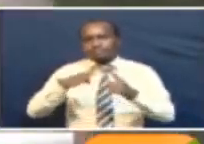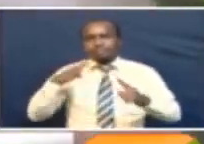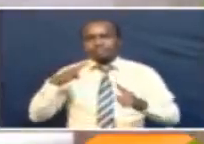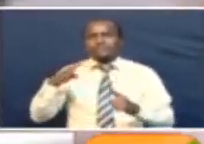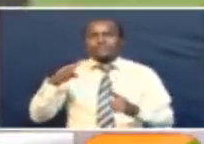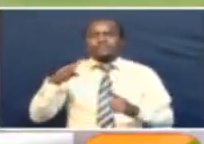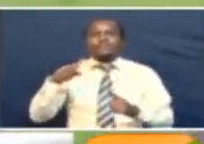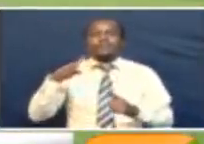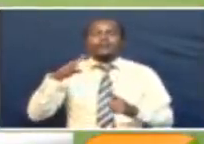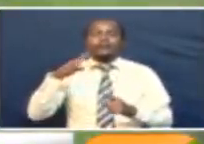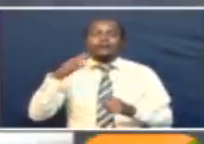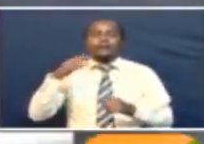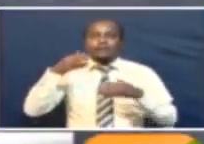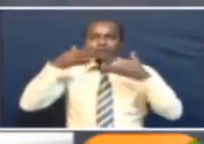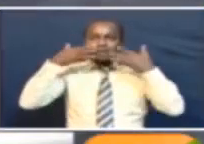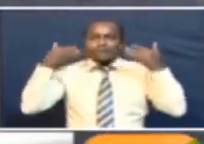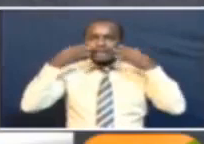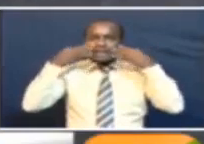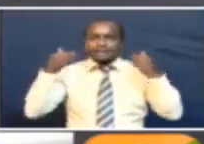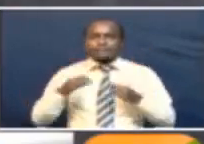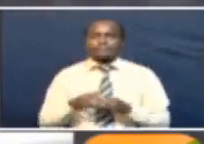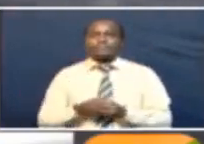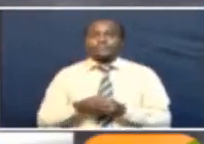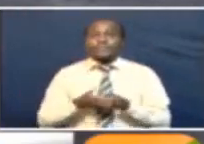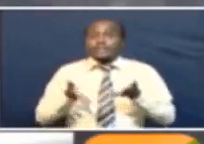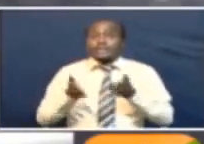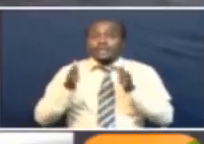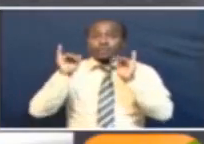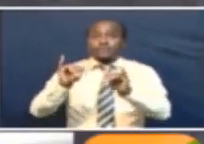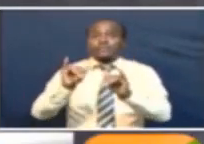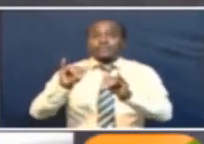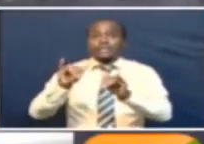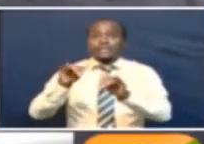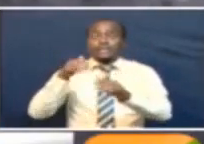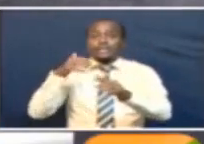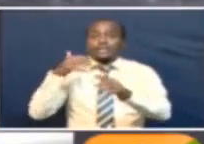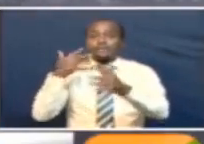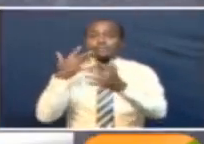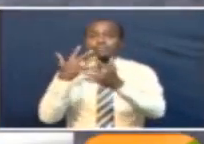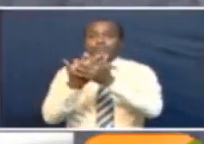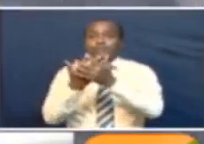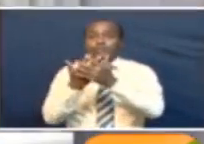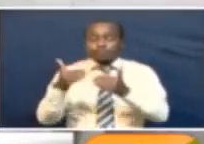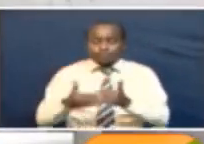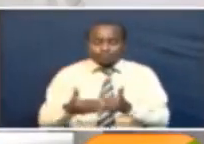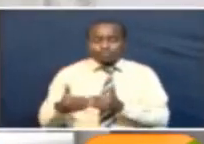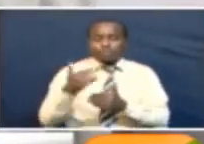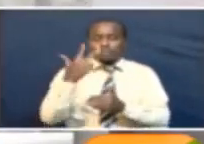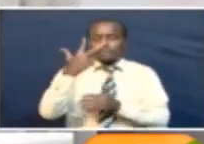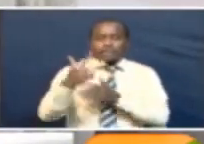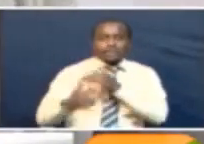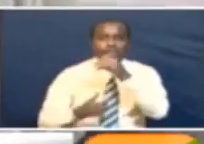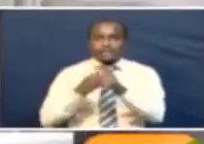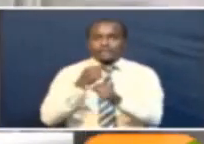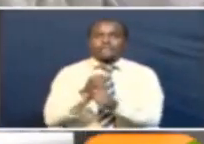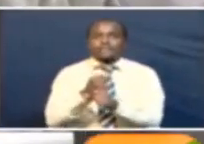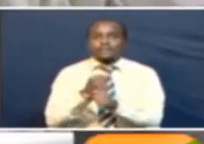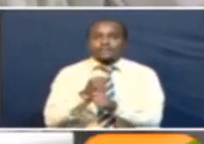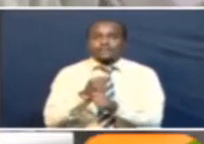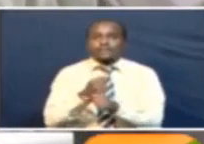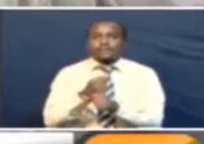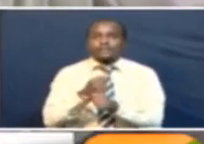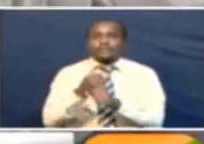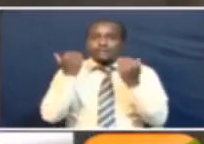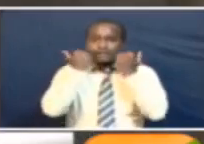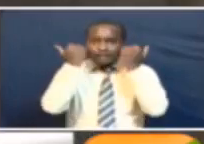kumchinja, sasa atasalia gerezani kwa miaka mitatu ijayo. Hii ni baada ya mahakama kumpata na hatia